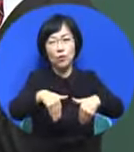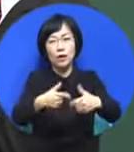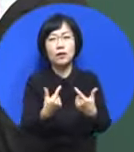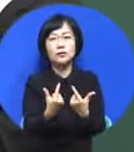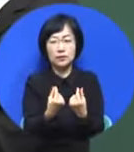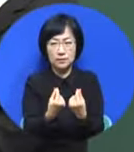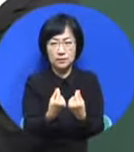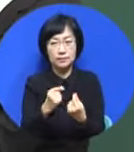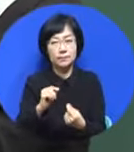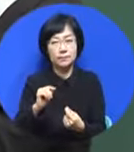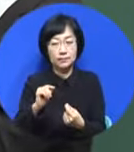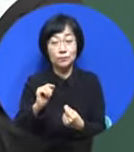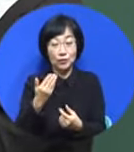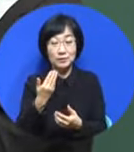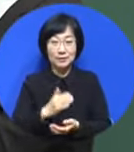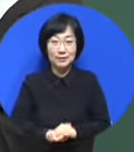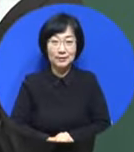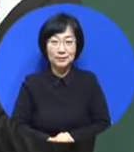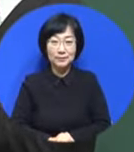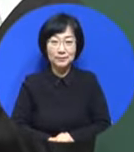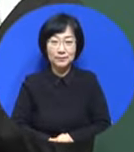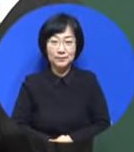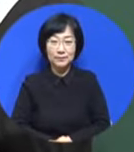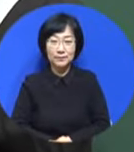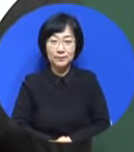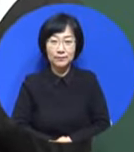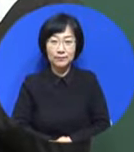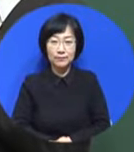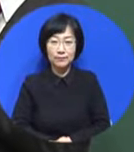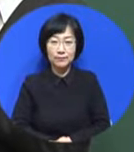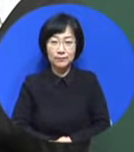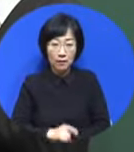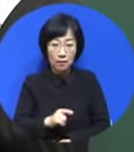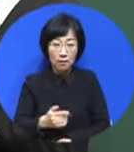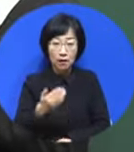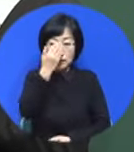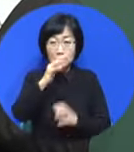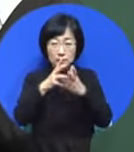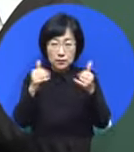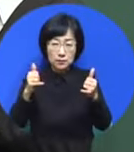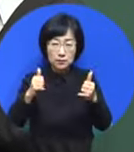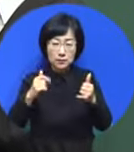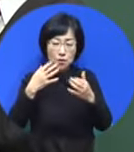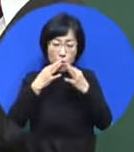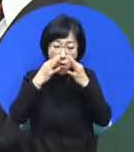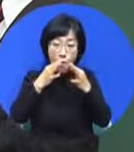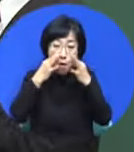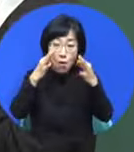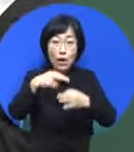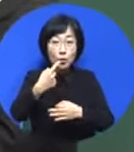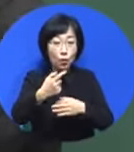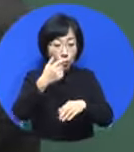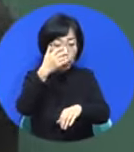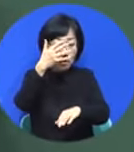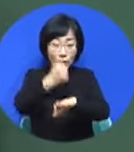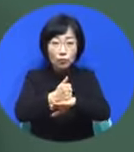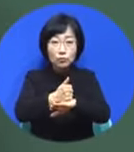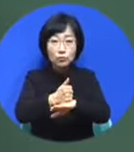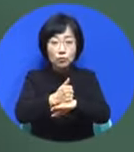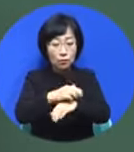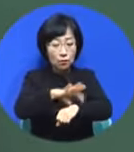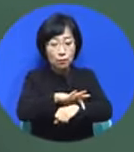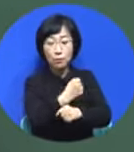study, will become slaves. 그렇게도 열심히 가르쳤지만 열심히 했습니다만은 포로 됐어요. And even though they tried to teach their children very well and they diligently worked